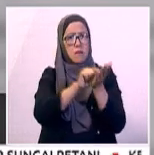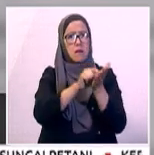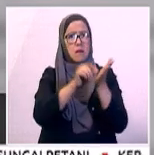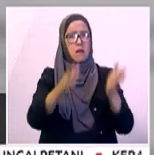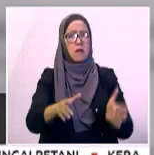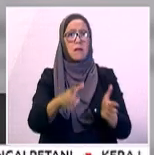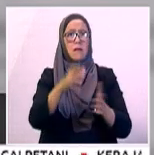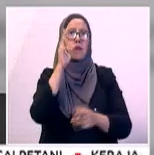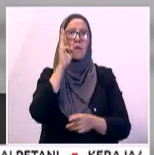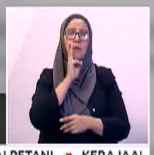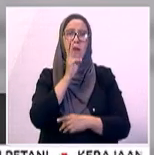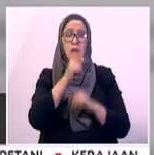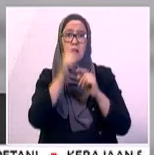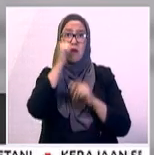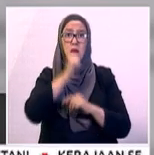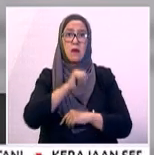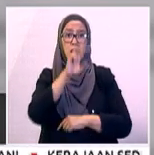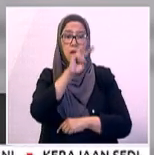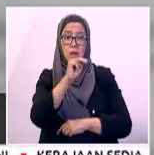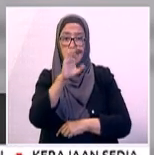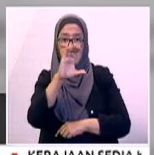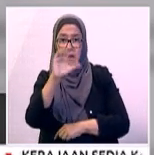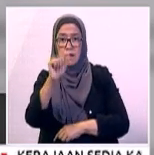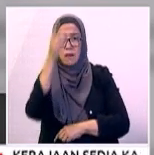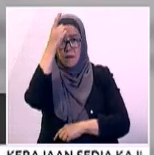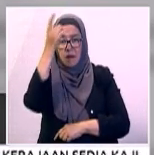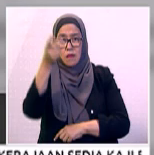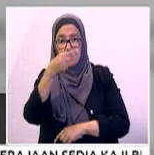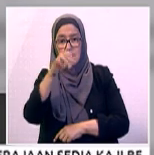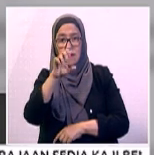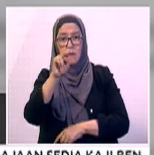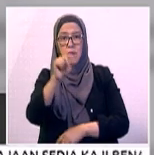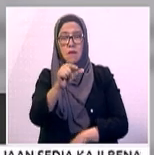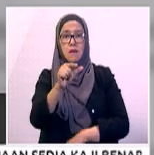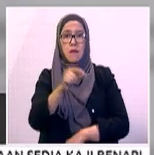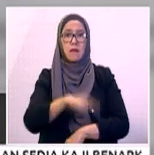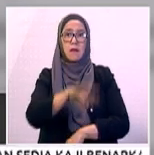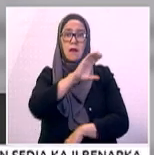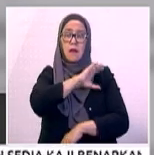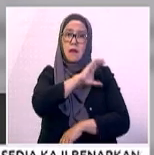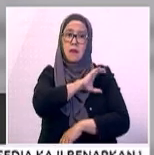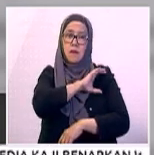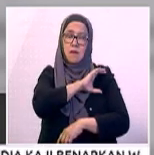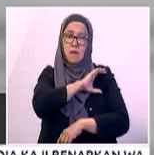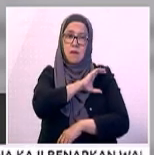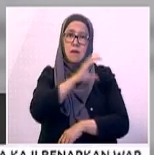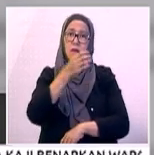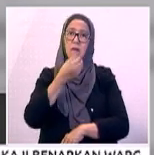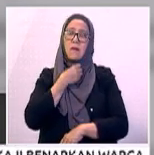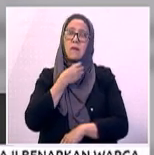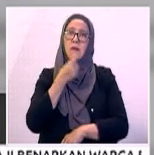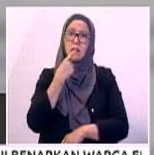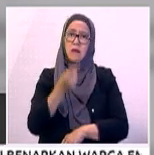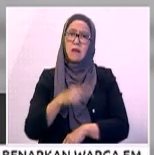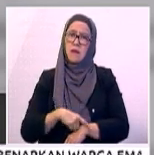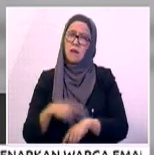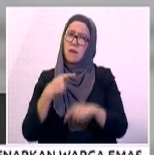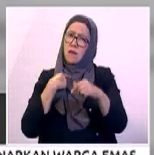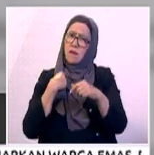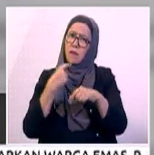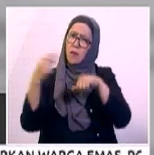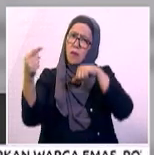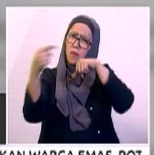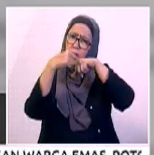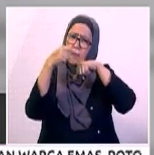MCA, Datuk Heng Saiki. Tegas Ketua Polis Perak, Datuk Razarudin Hussein, tuduhan tidak bertanggungjawab